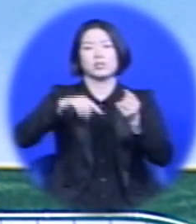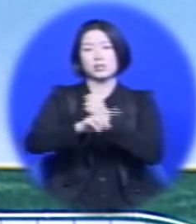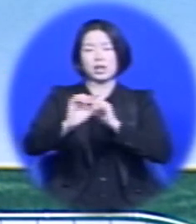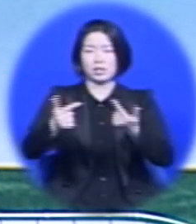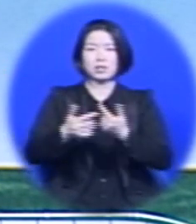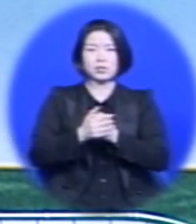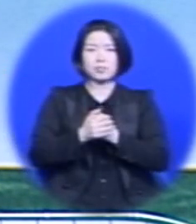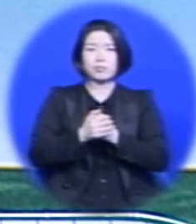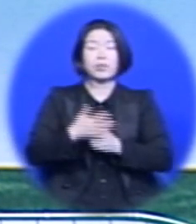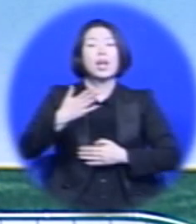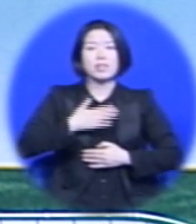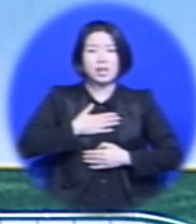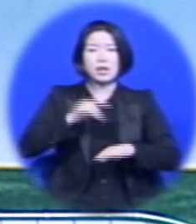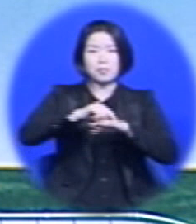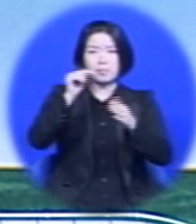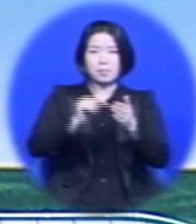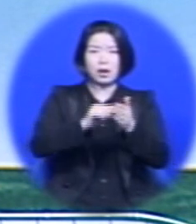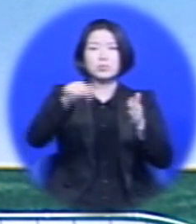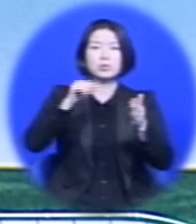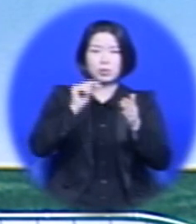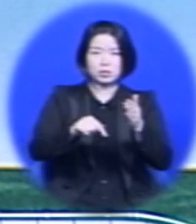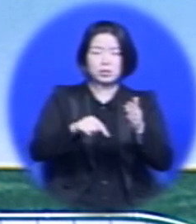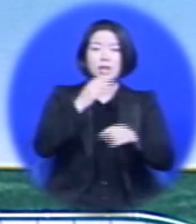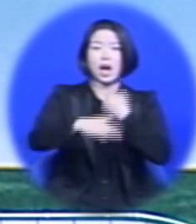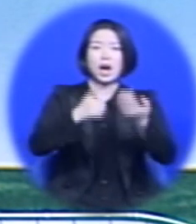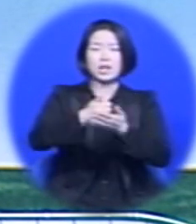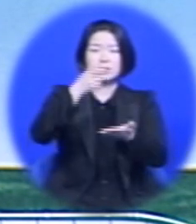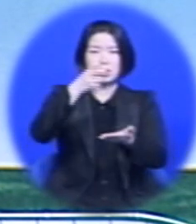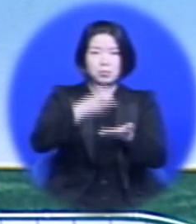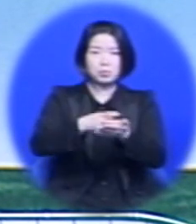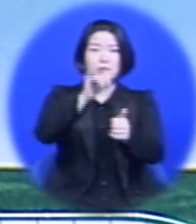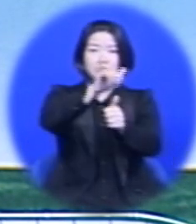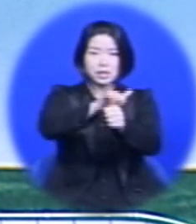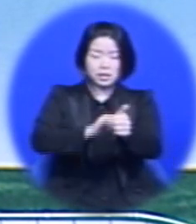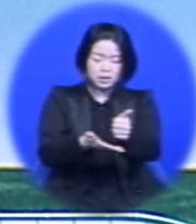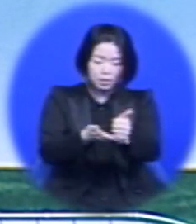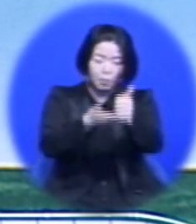아닙니다 내 마음으로는 하나님의 법을 섬기고